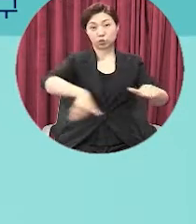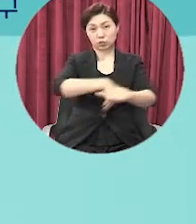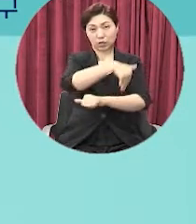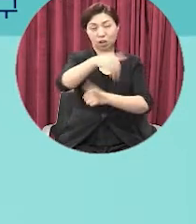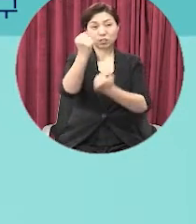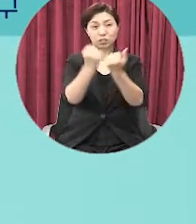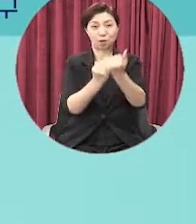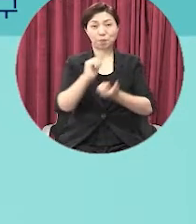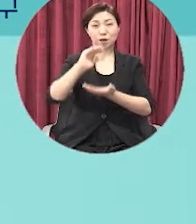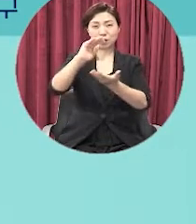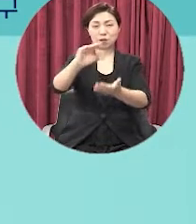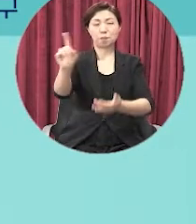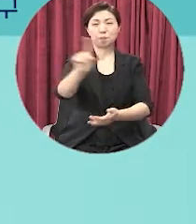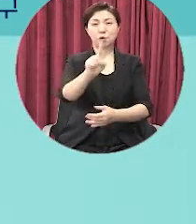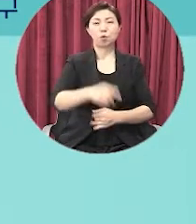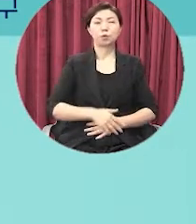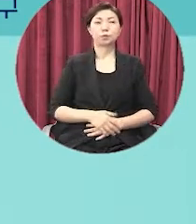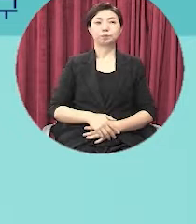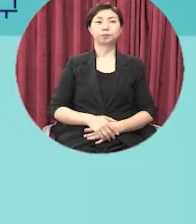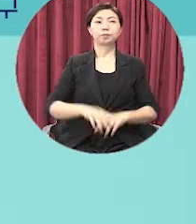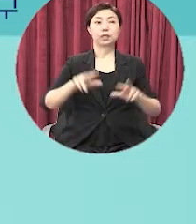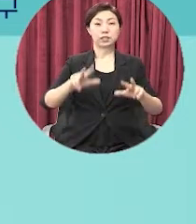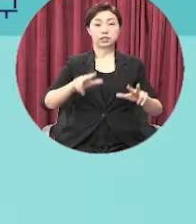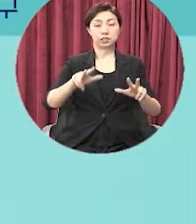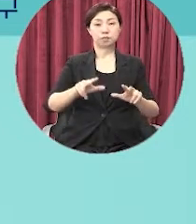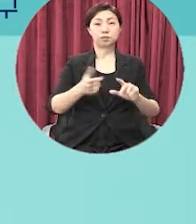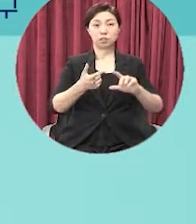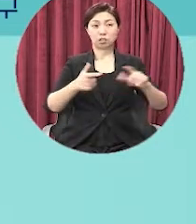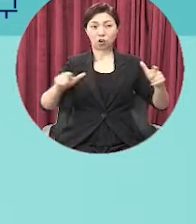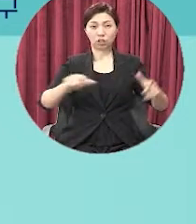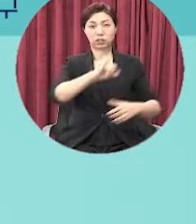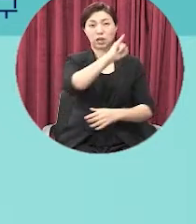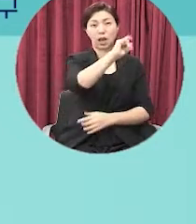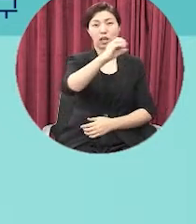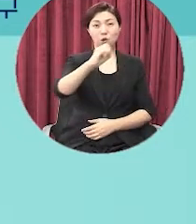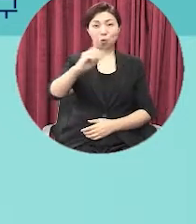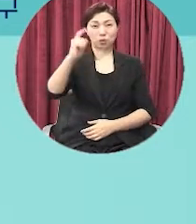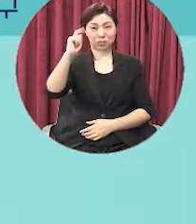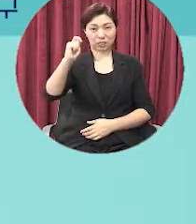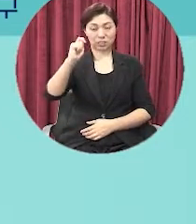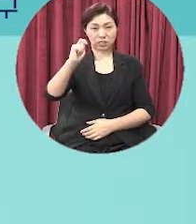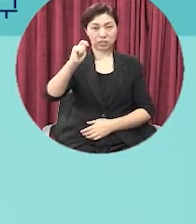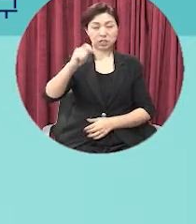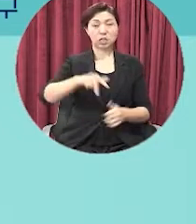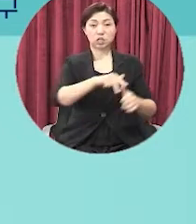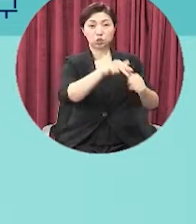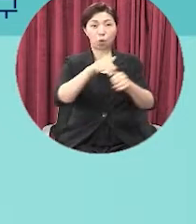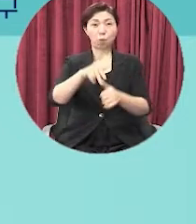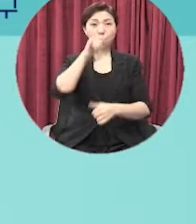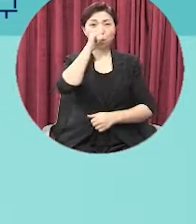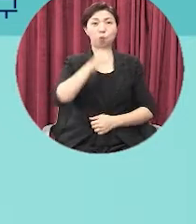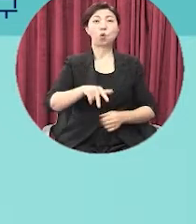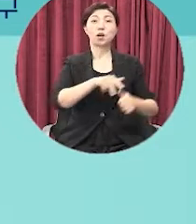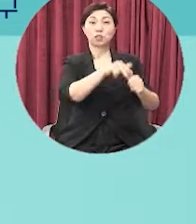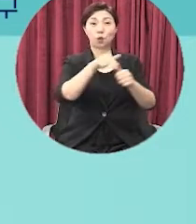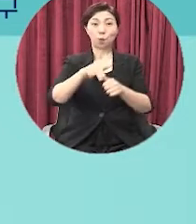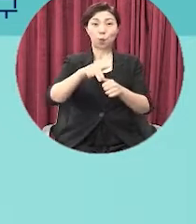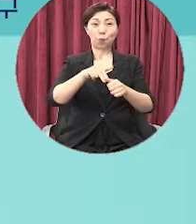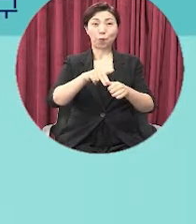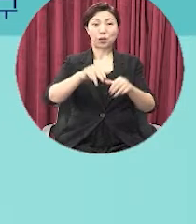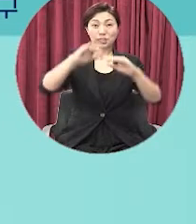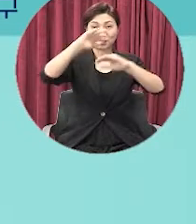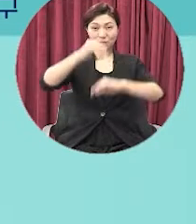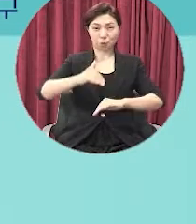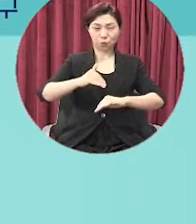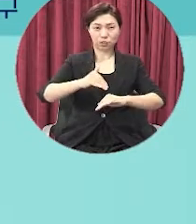잡아서 말씀드렸지만 현재 그 여러가지 io 디바이스들이 나오게 되고 거기서 부터 나온 데이터는 보시는 바와 같이 이런